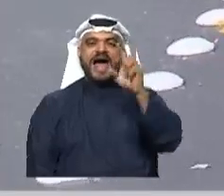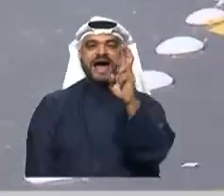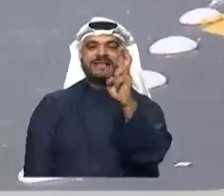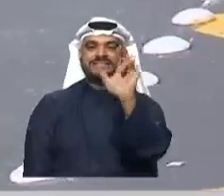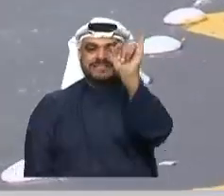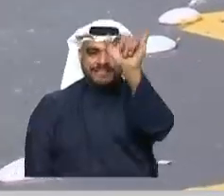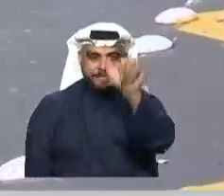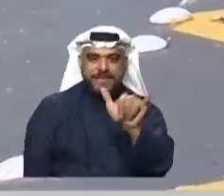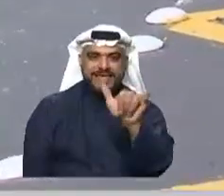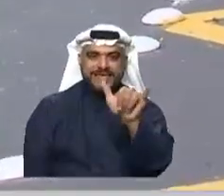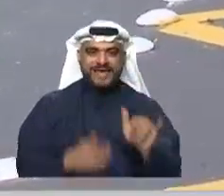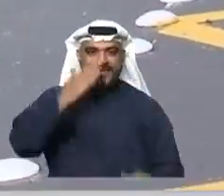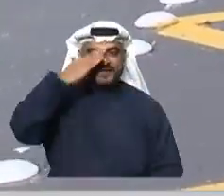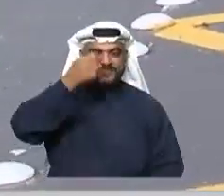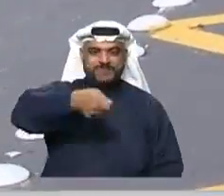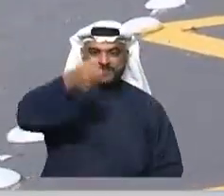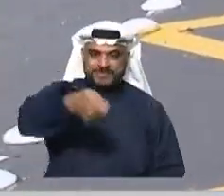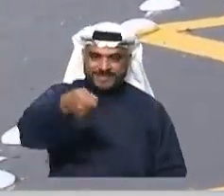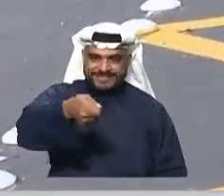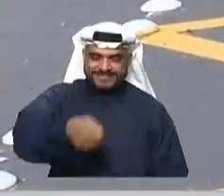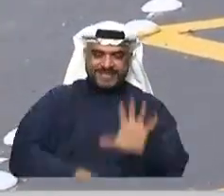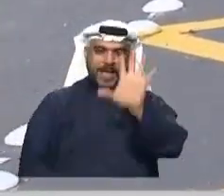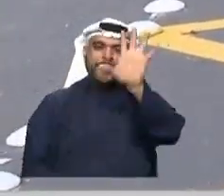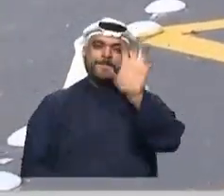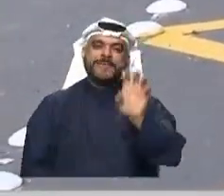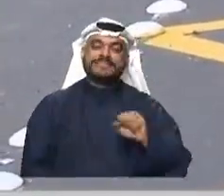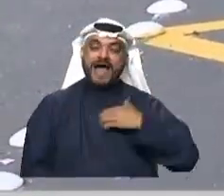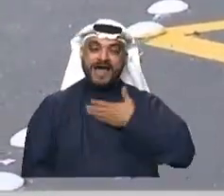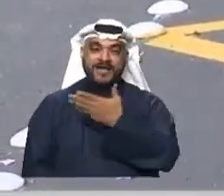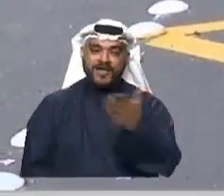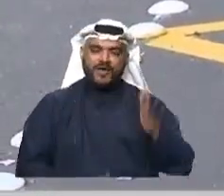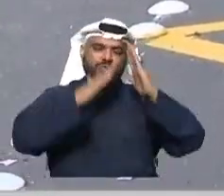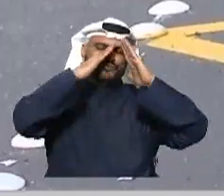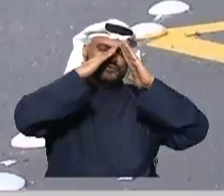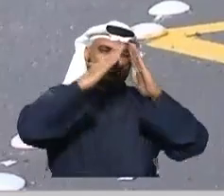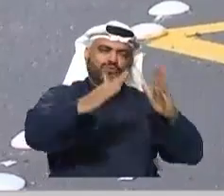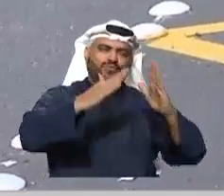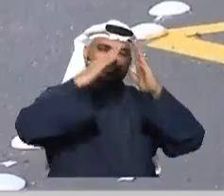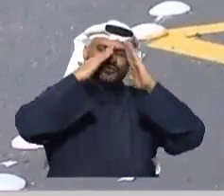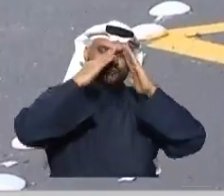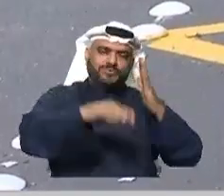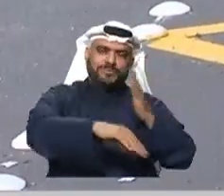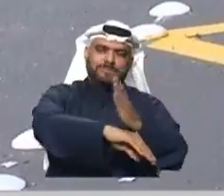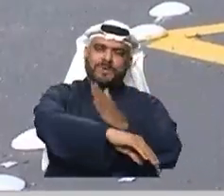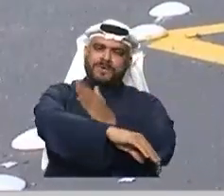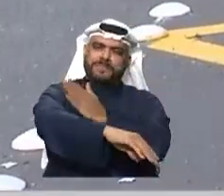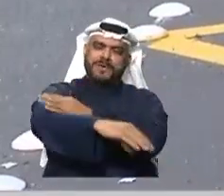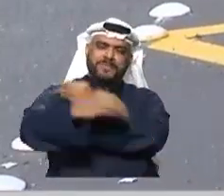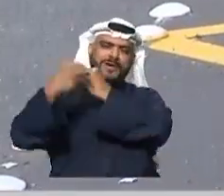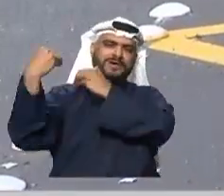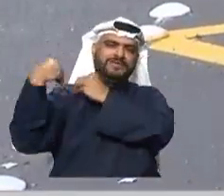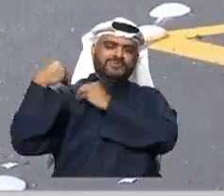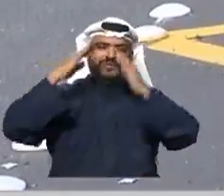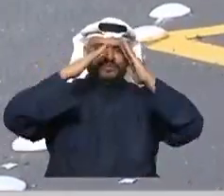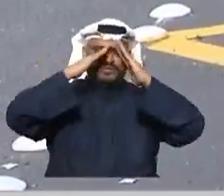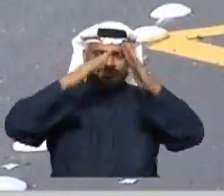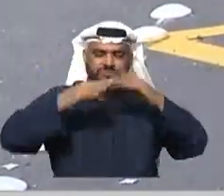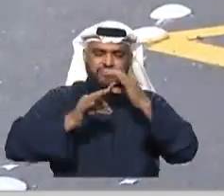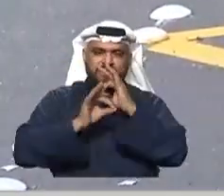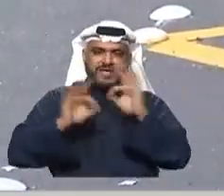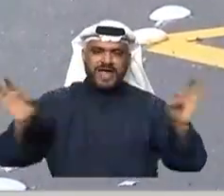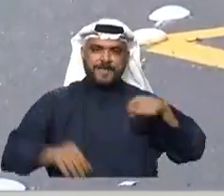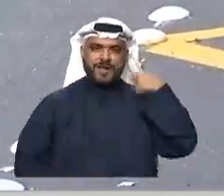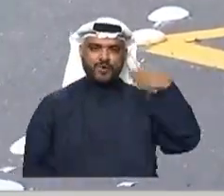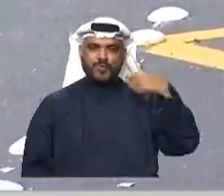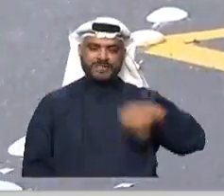الله بالخير العقيد وليد، جهود كبيرة يعني تبذل في منفذ العبدلي من قبل من قبل